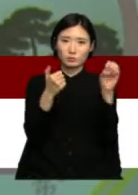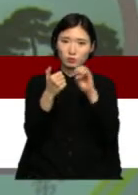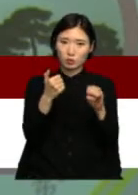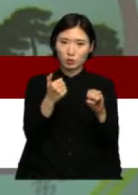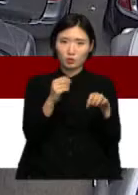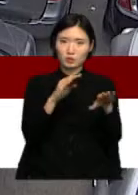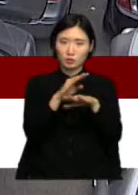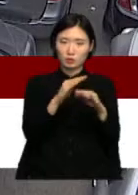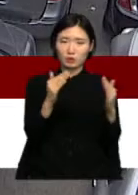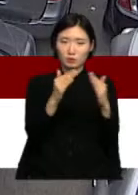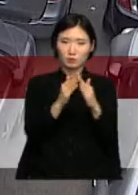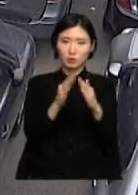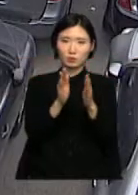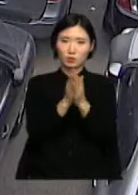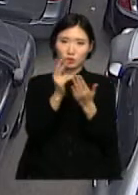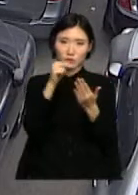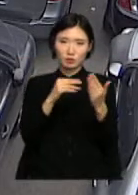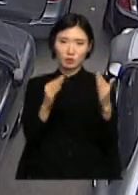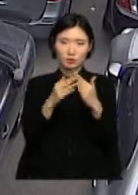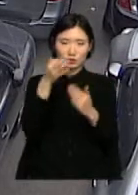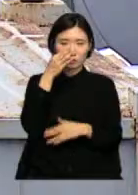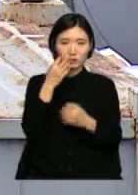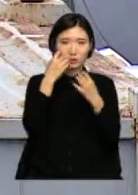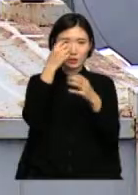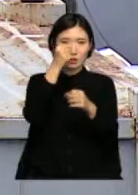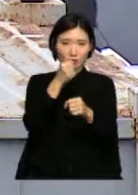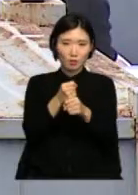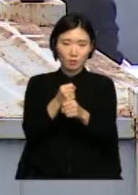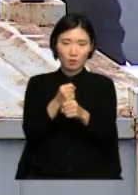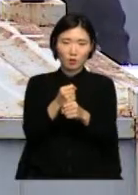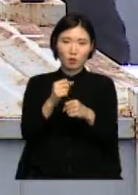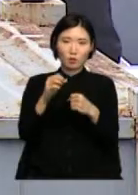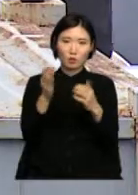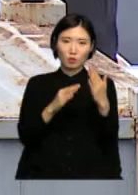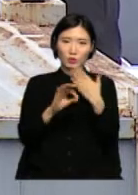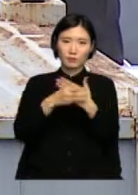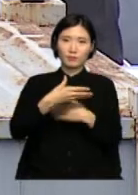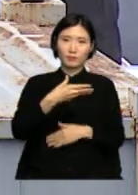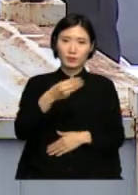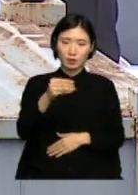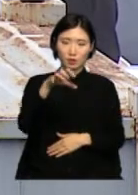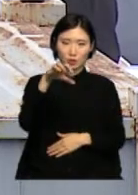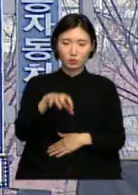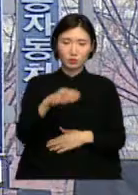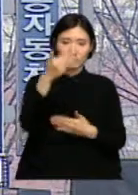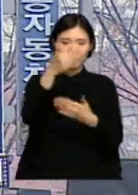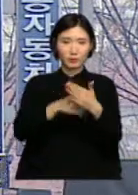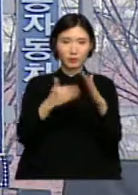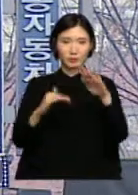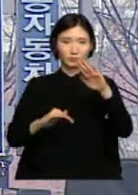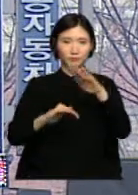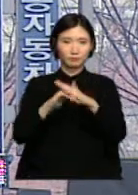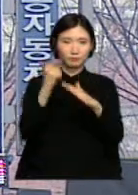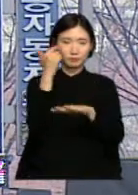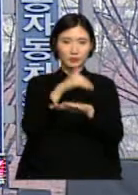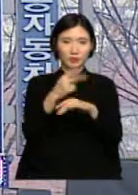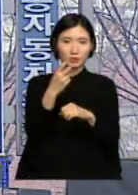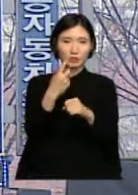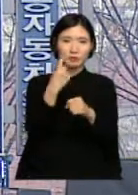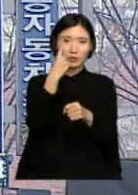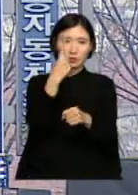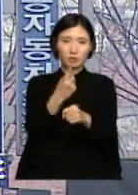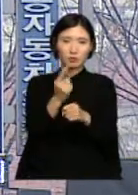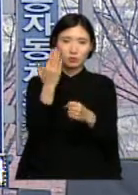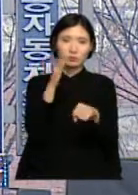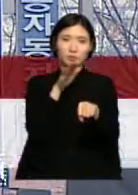들이고 도서관과 전시관, 창업공간과 공공임대공간으로 나머지를 채울 예정입니다. 시는 2021년에